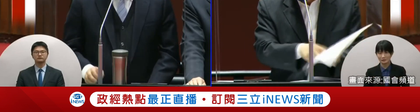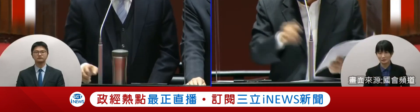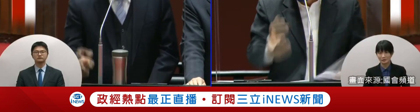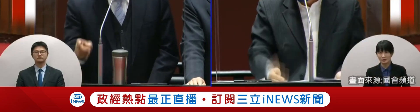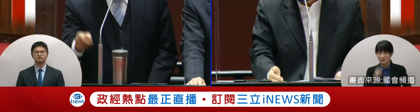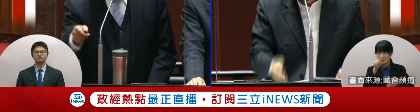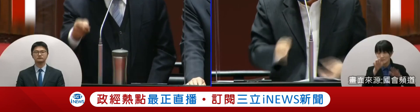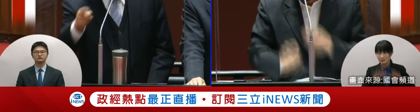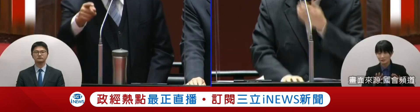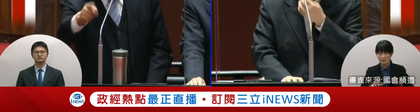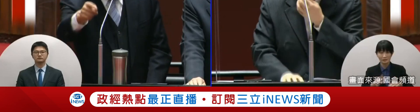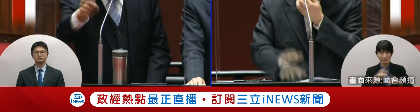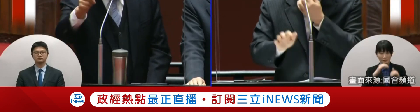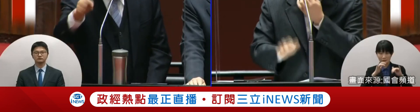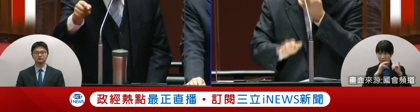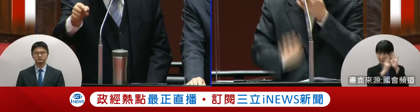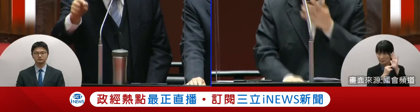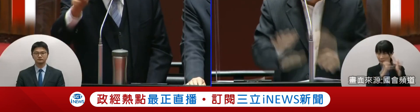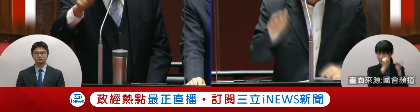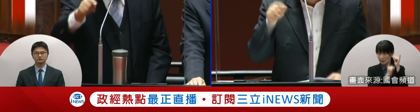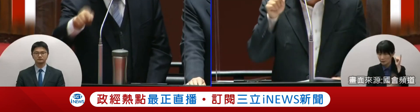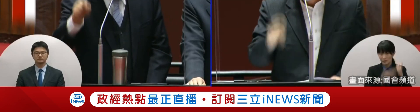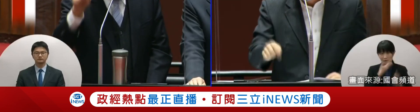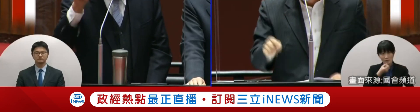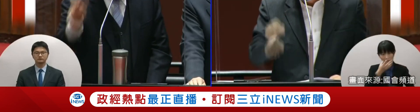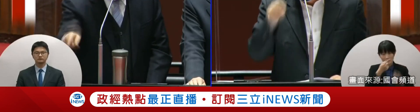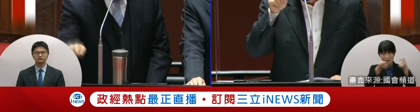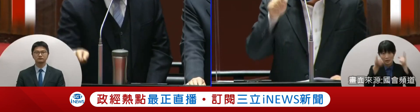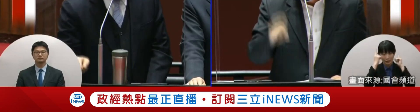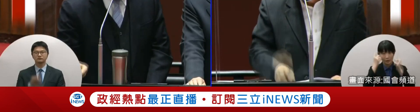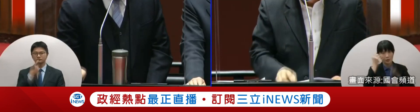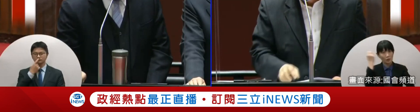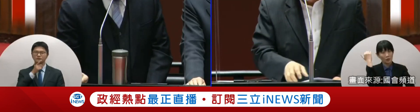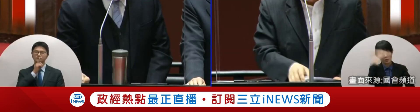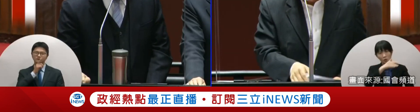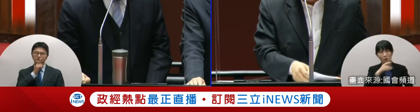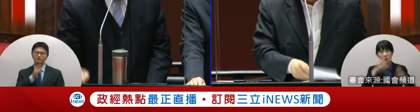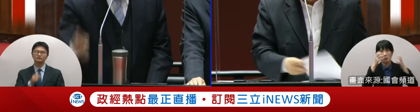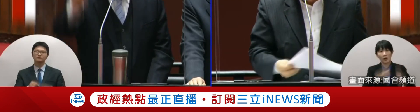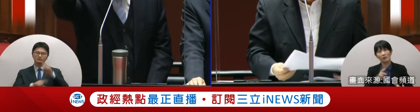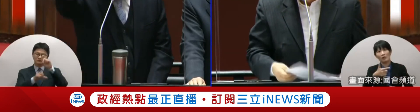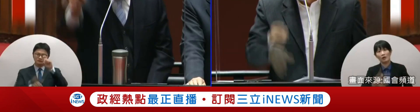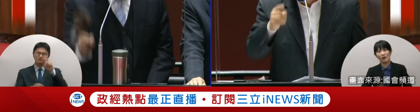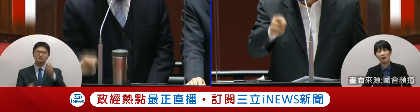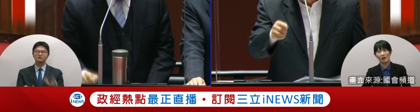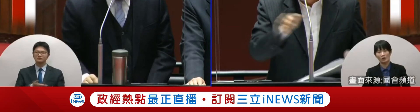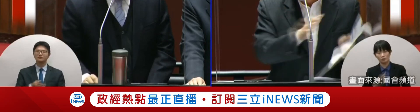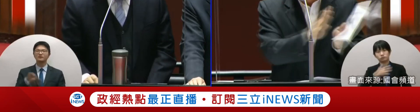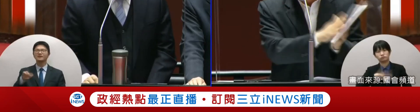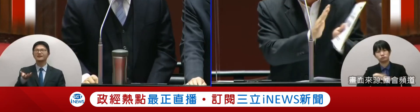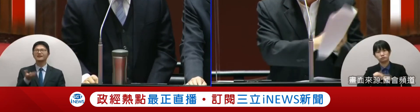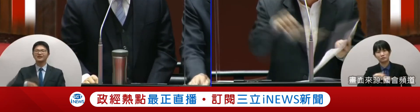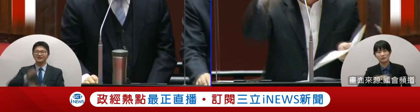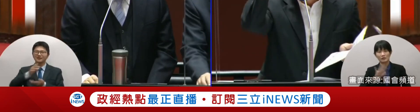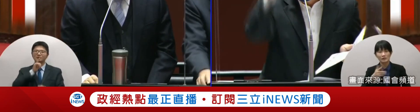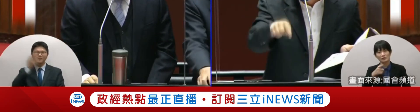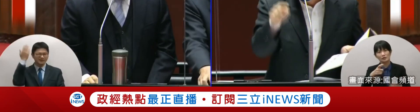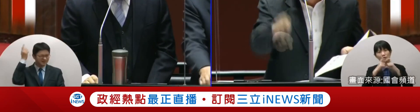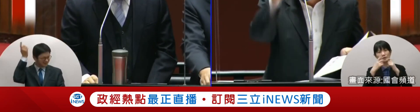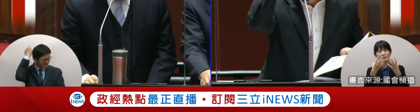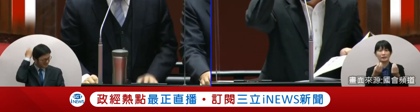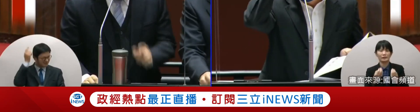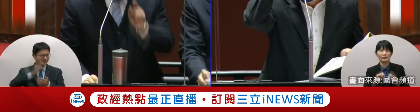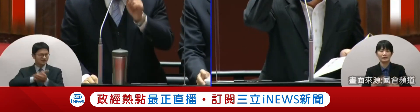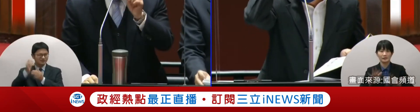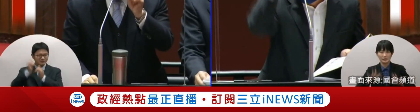这边讲整个历史，清华大学本来就不是突然间重新。 我讲上个月的事情而已，你扯到清 朝。我知道，可是你一直不愿意回答我今